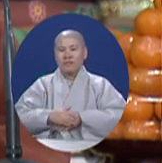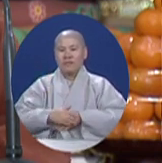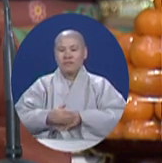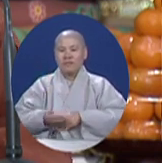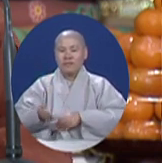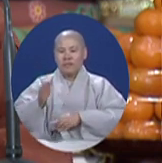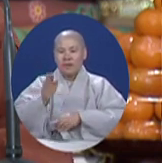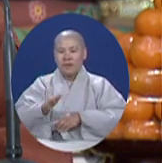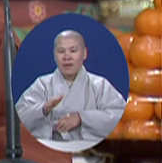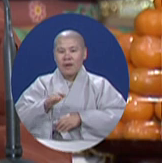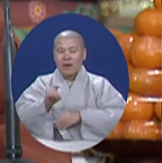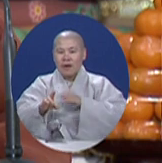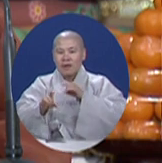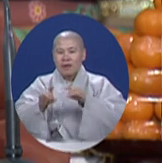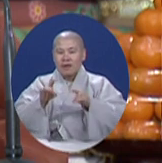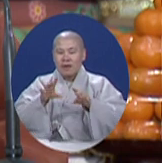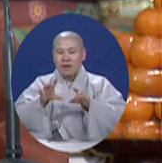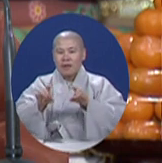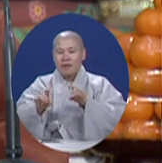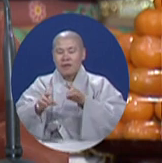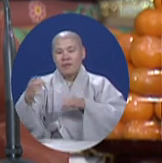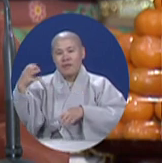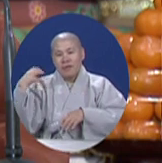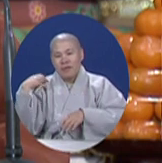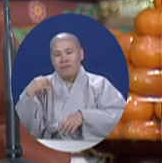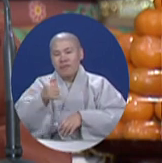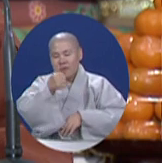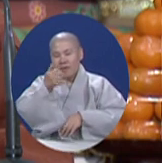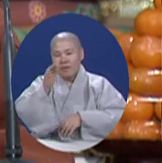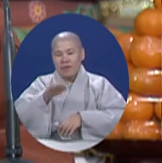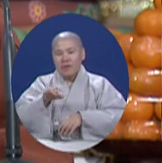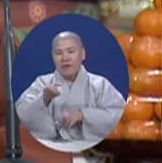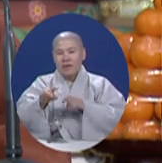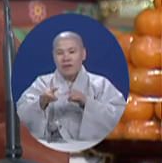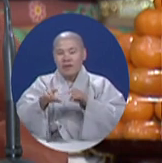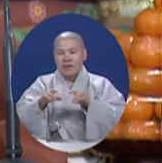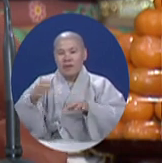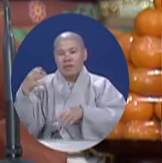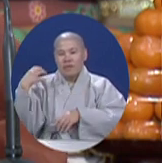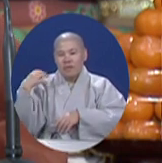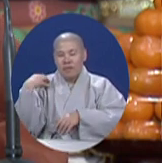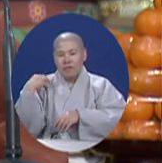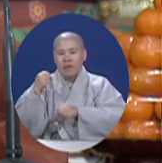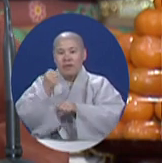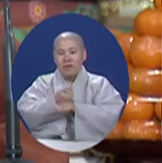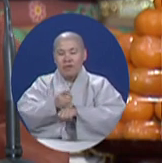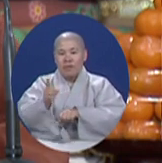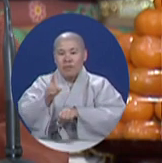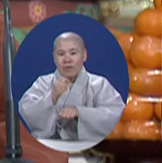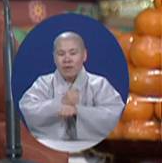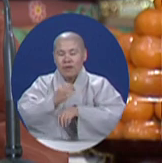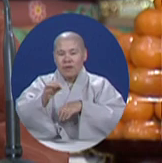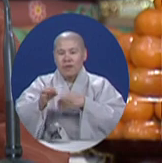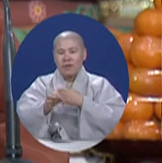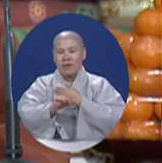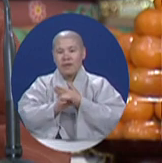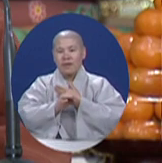그런데 각자 맡은 소임이 있는데요. 그 각자 맡은 소임의 성격이 뭐냐면